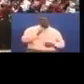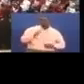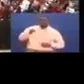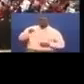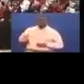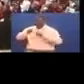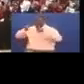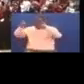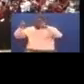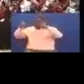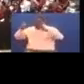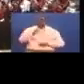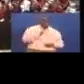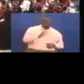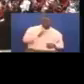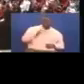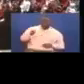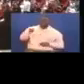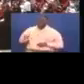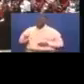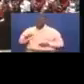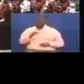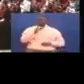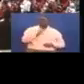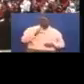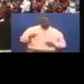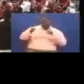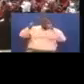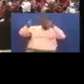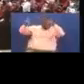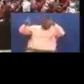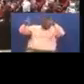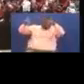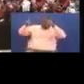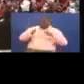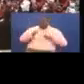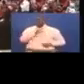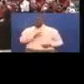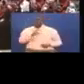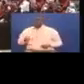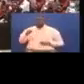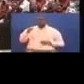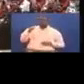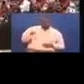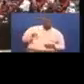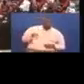CCM CCM oye CCM.